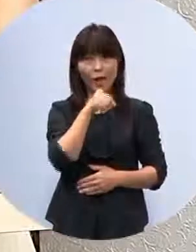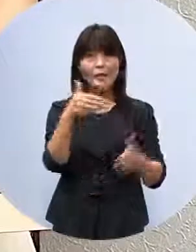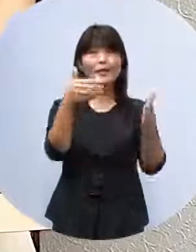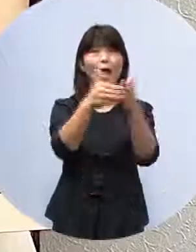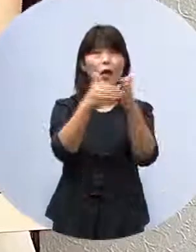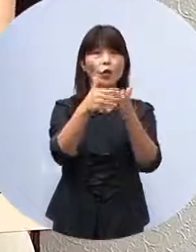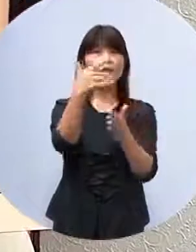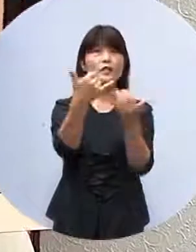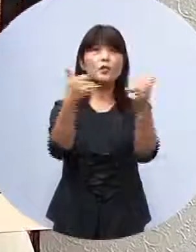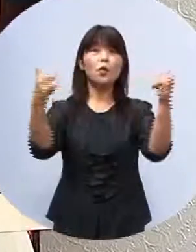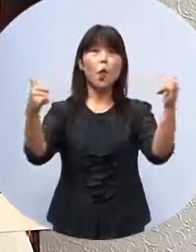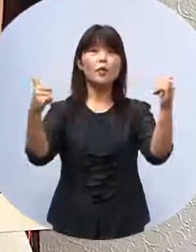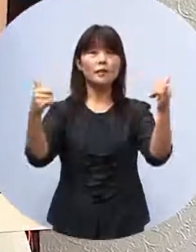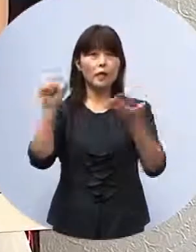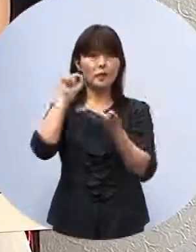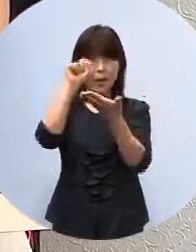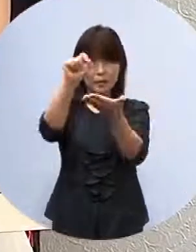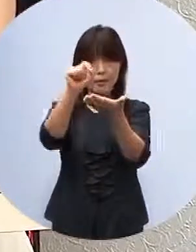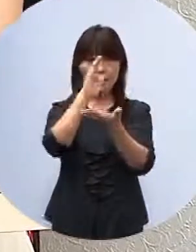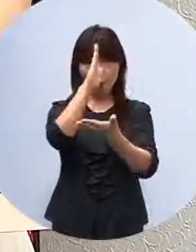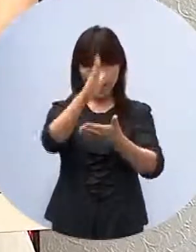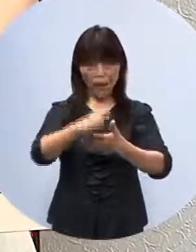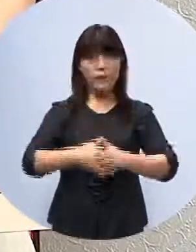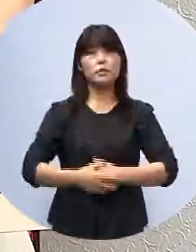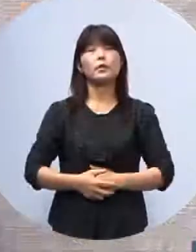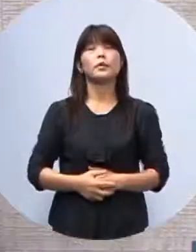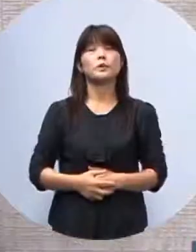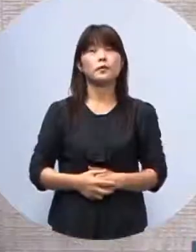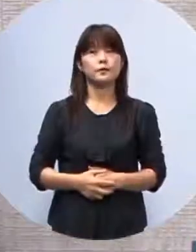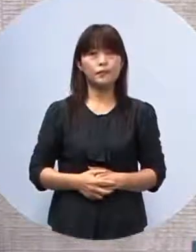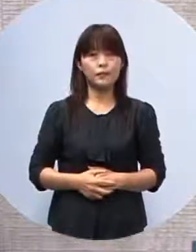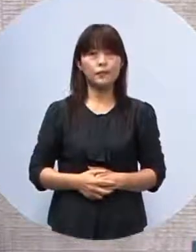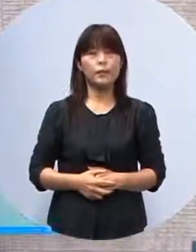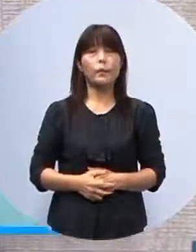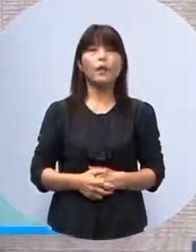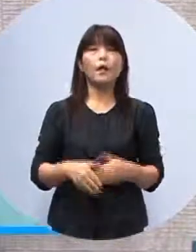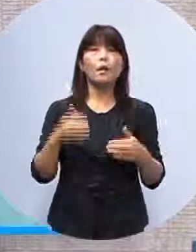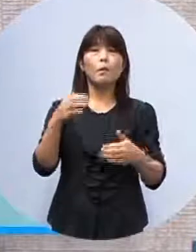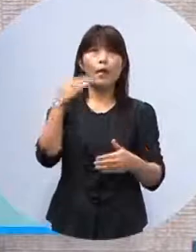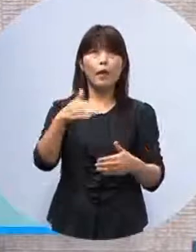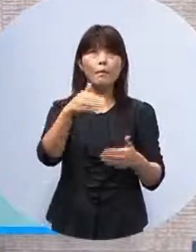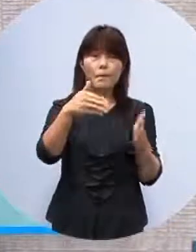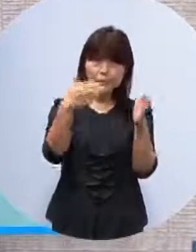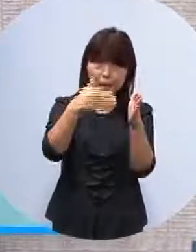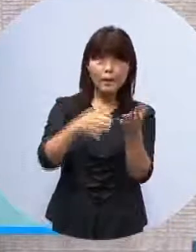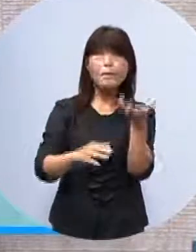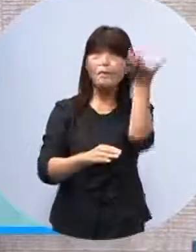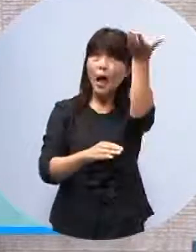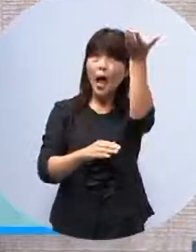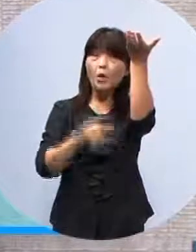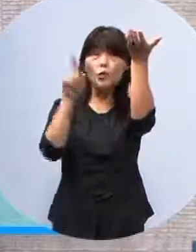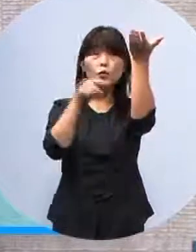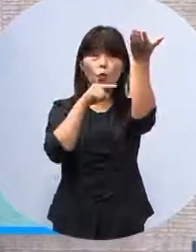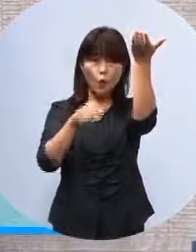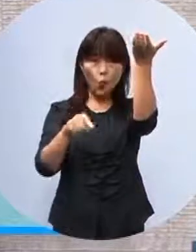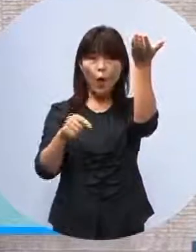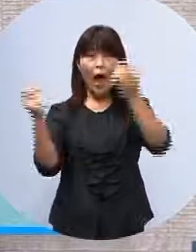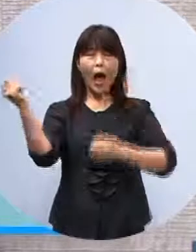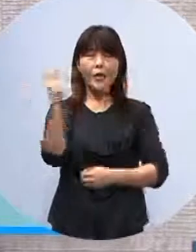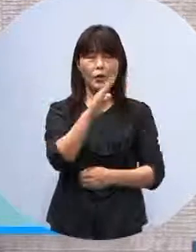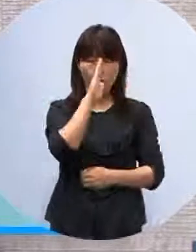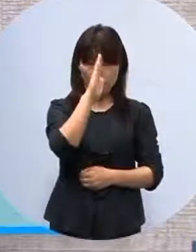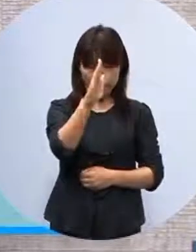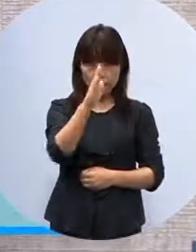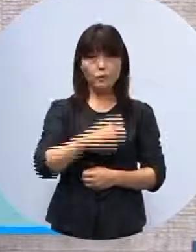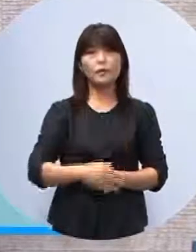では最後に市民の皆さんにメッセージをお願いします。 はい、まだ警報器を設置されていないお宅は早